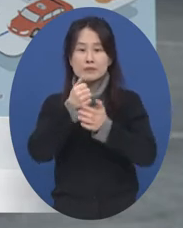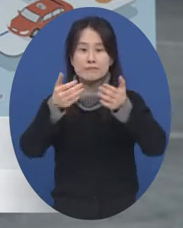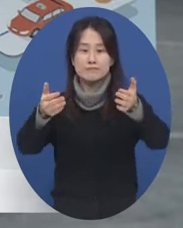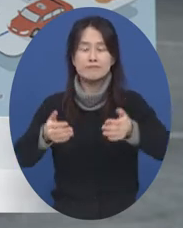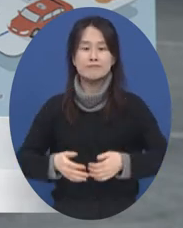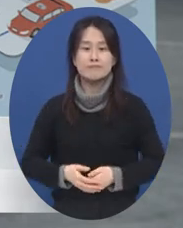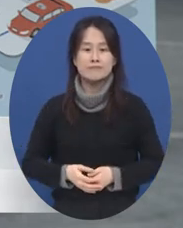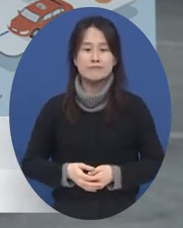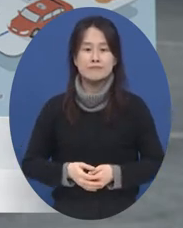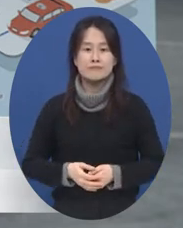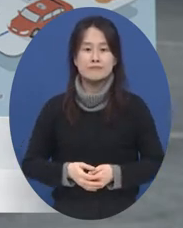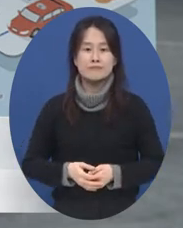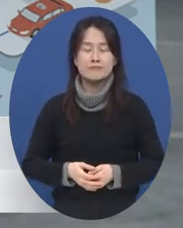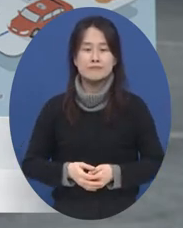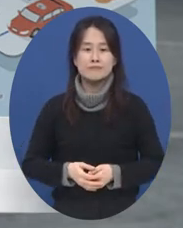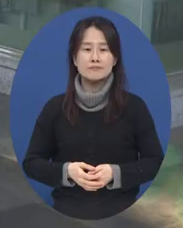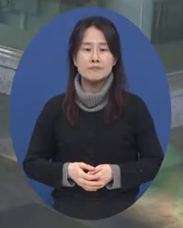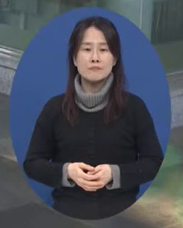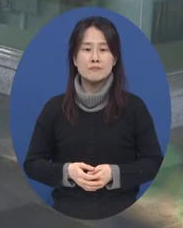밝혔습니다. 최창순 기자입니다.